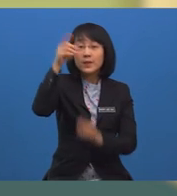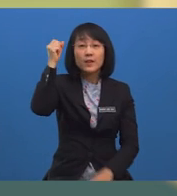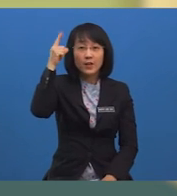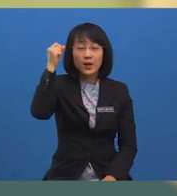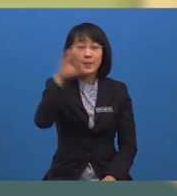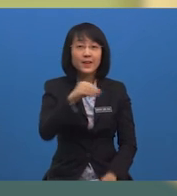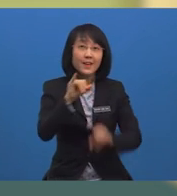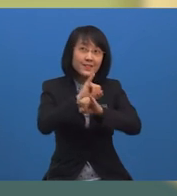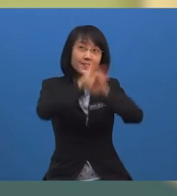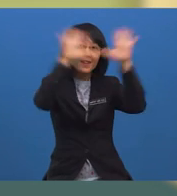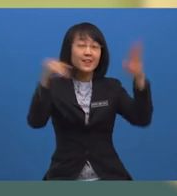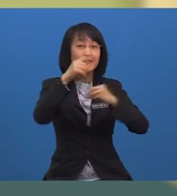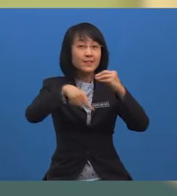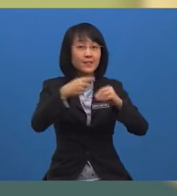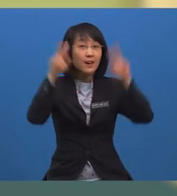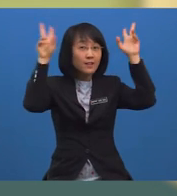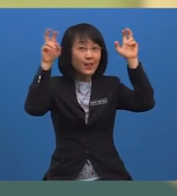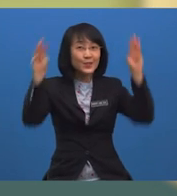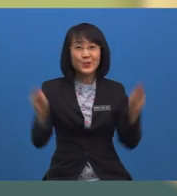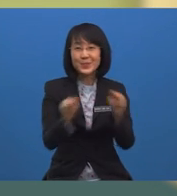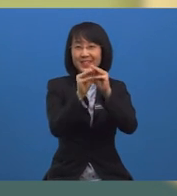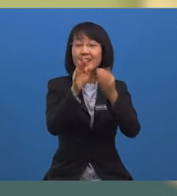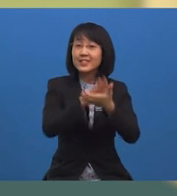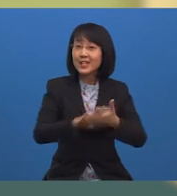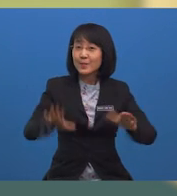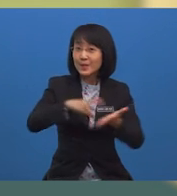dan jelas tentang tajuk magnet.